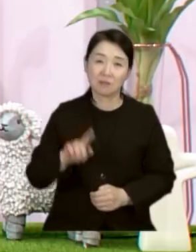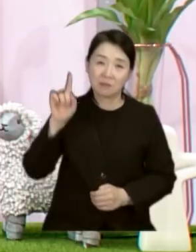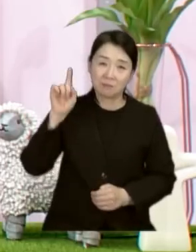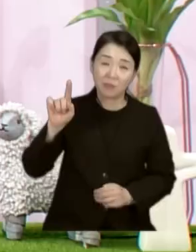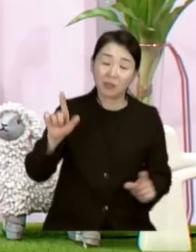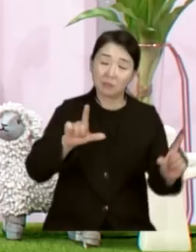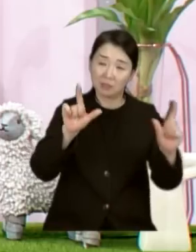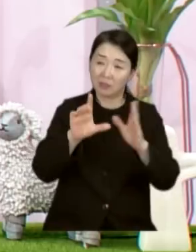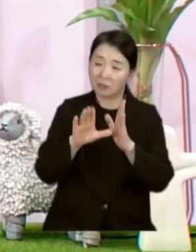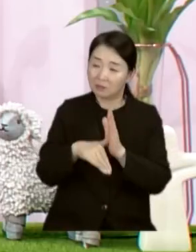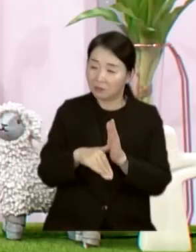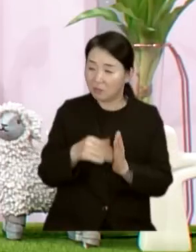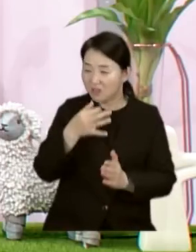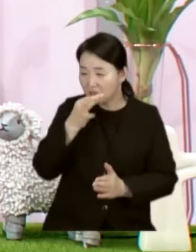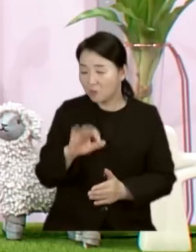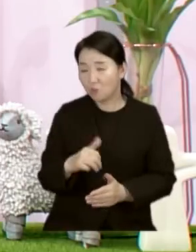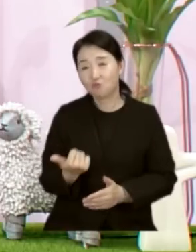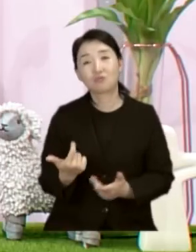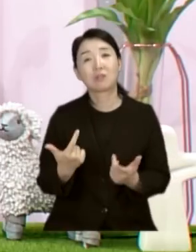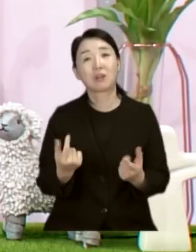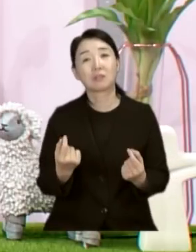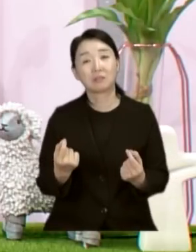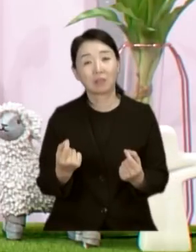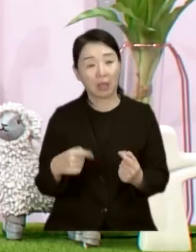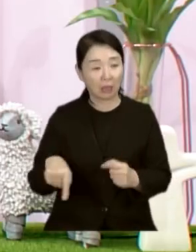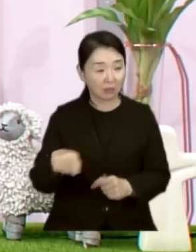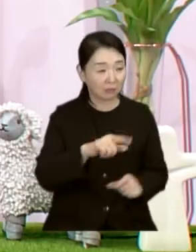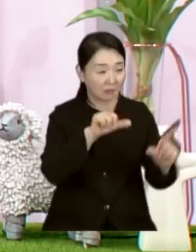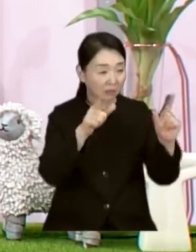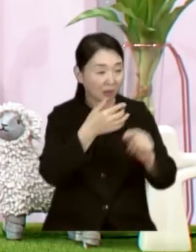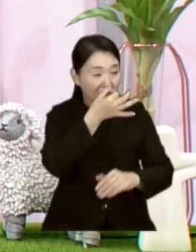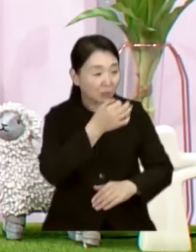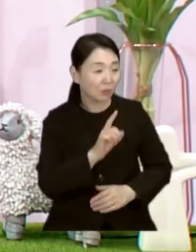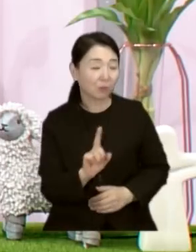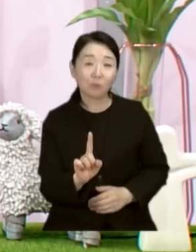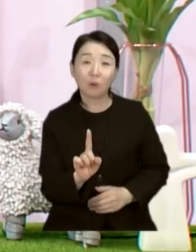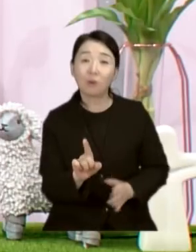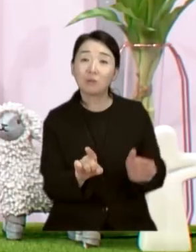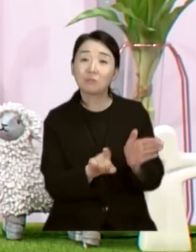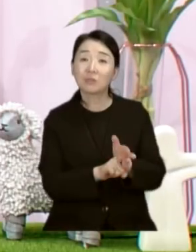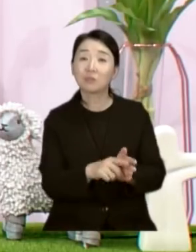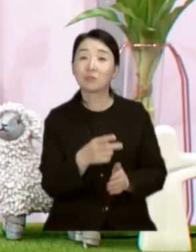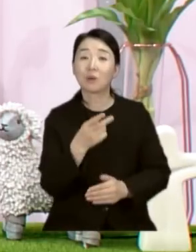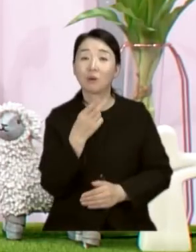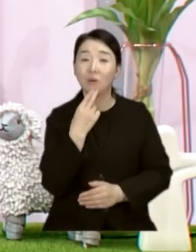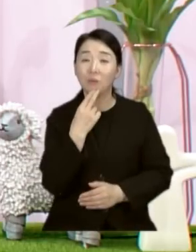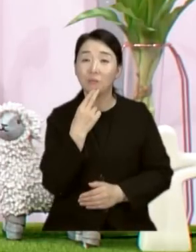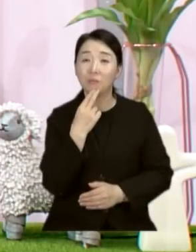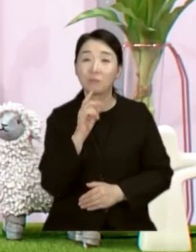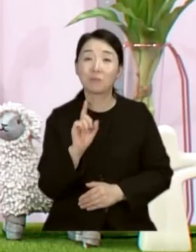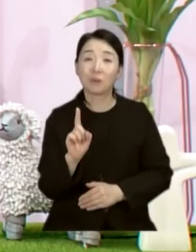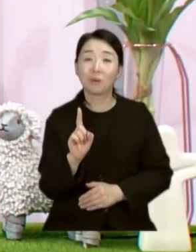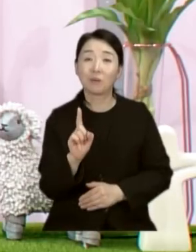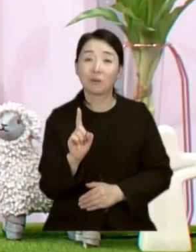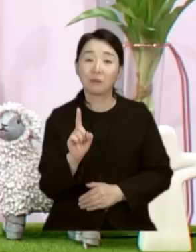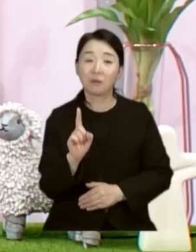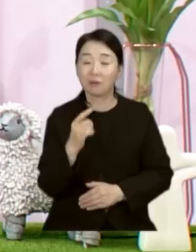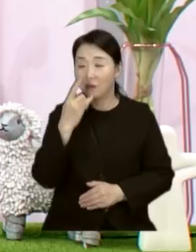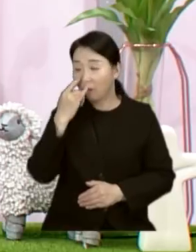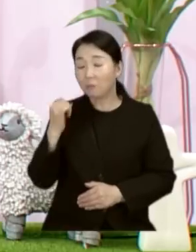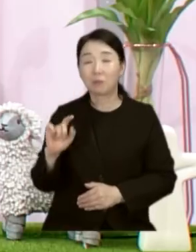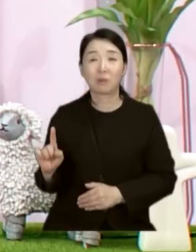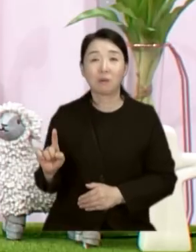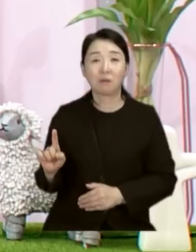이렇게 하루하루가 정말 죽을 것 같은데 그들은 얼마나 더 힘들 것이며 믿음이 없는 또